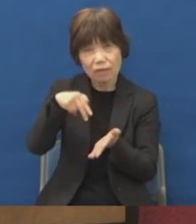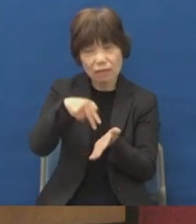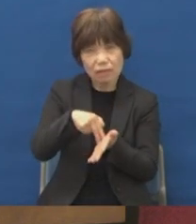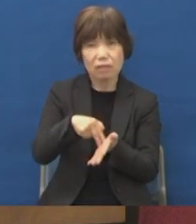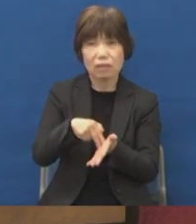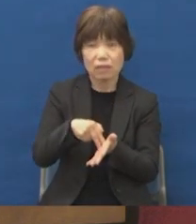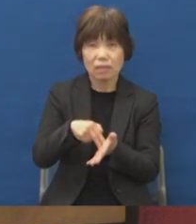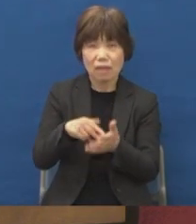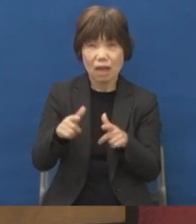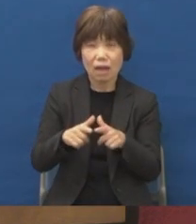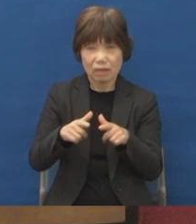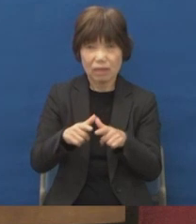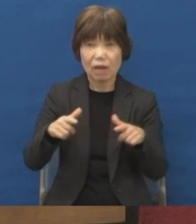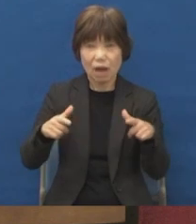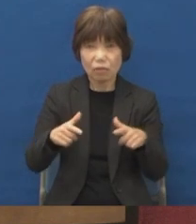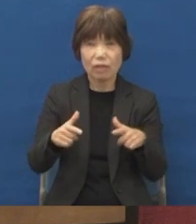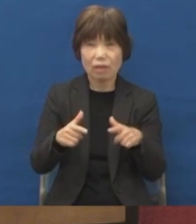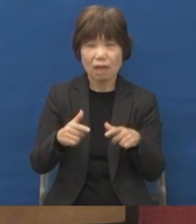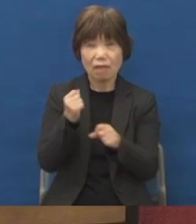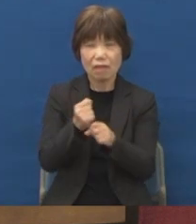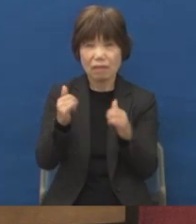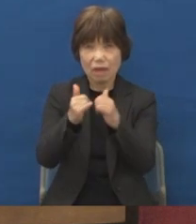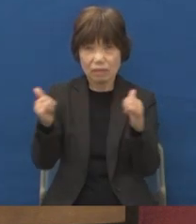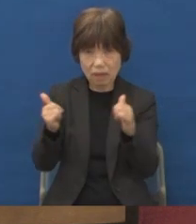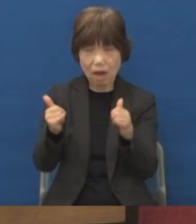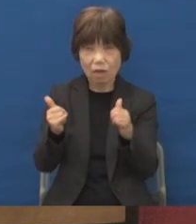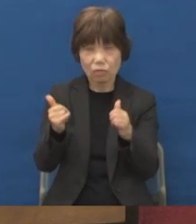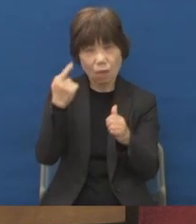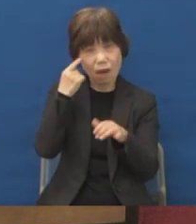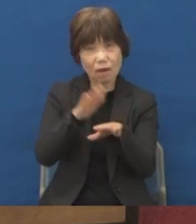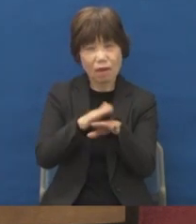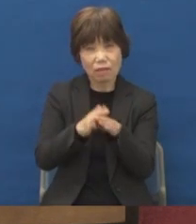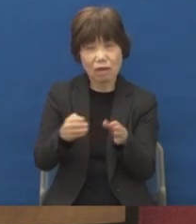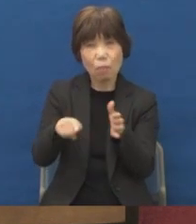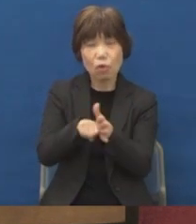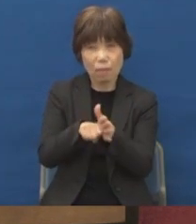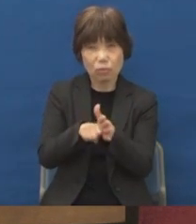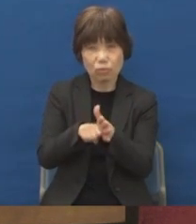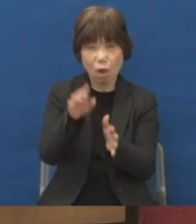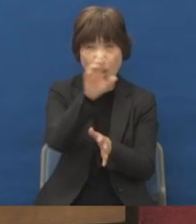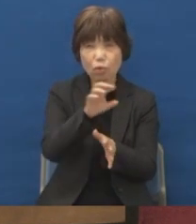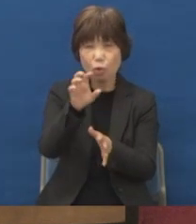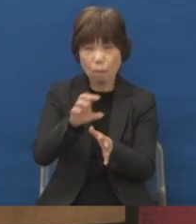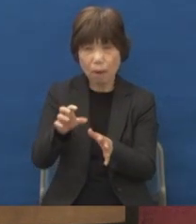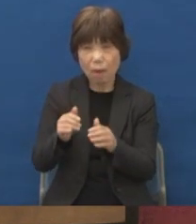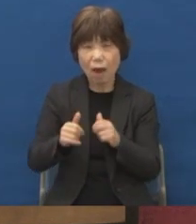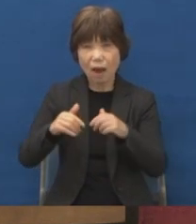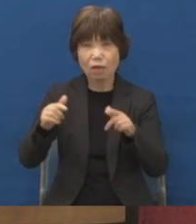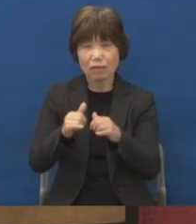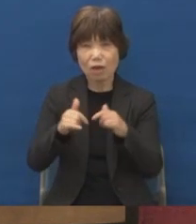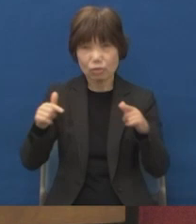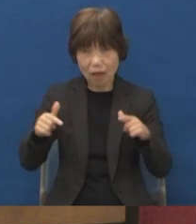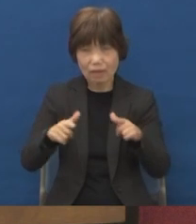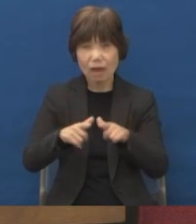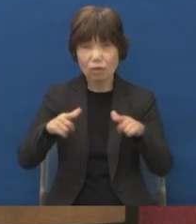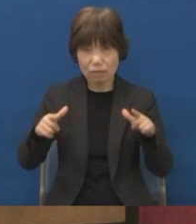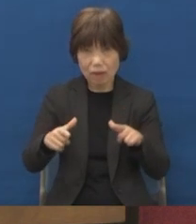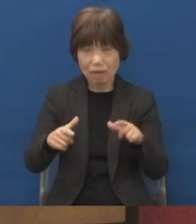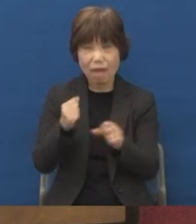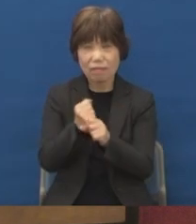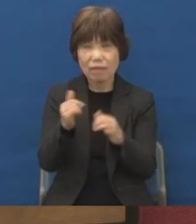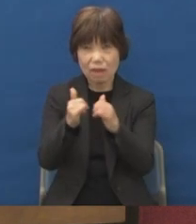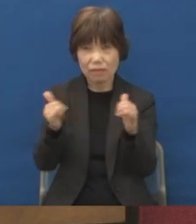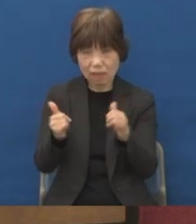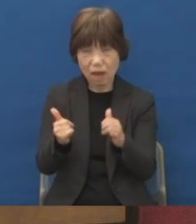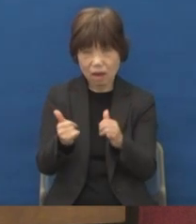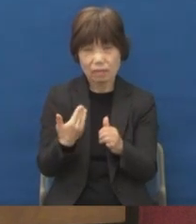生産者責任の考え方が盛り込まれています。ヨーロッパでは拡大生産者責任を徹底することで、個人